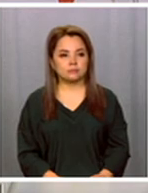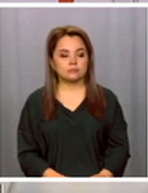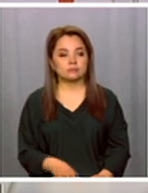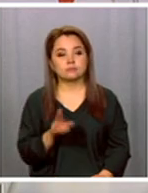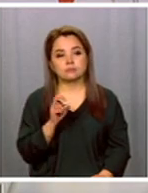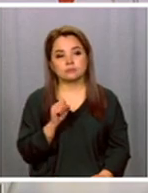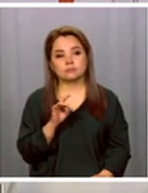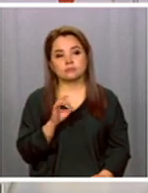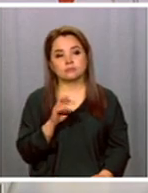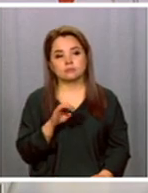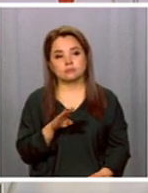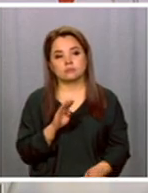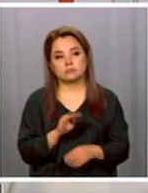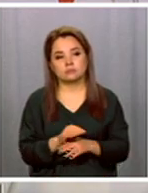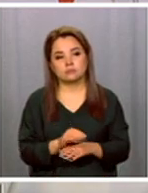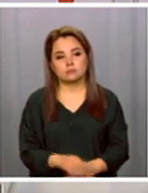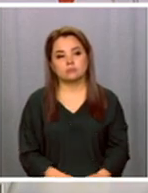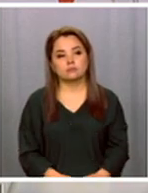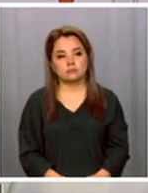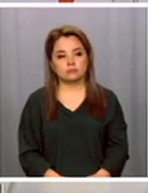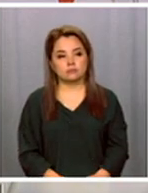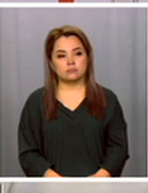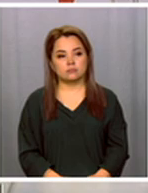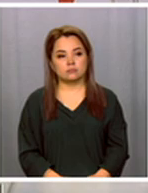карбонатты құяйық.